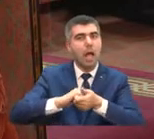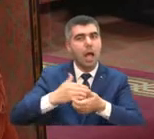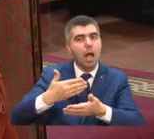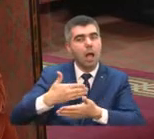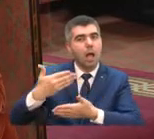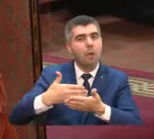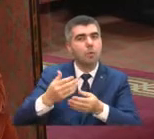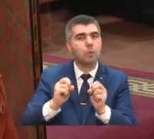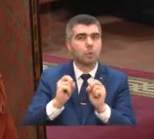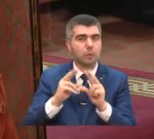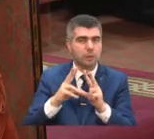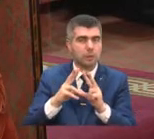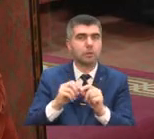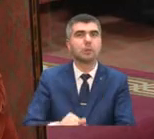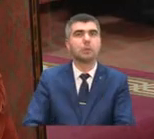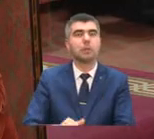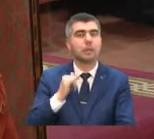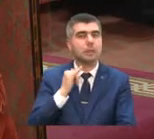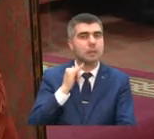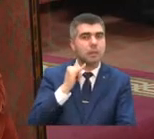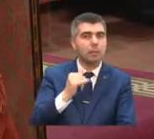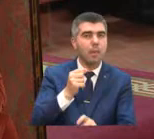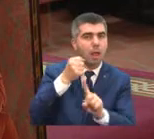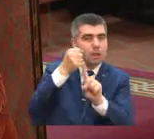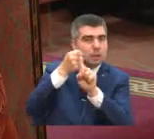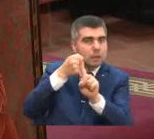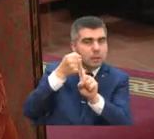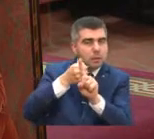كيحاولوا ما امكن انه يقوموا بمجهود باش